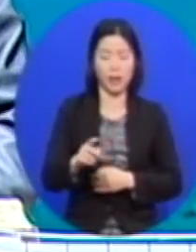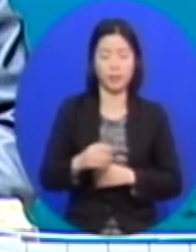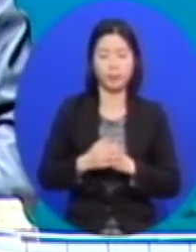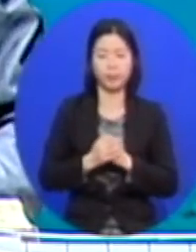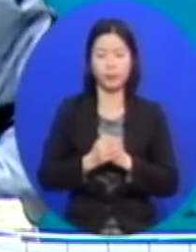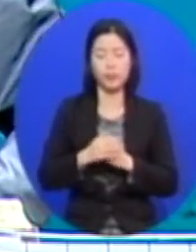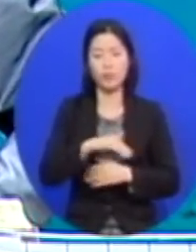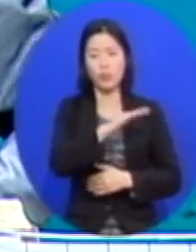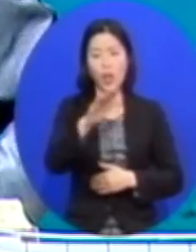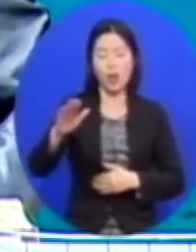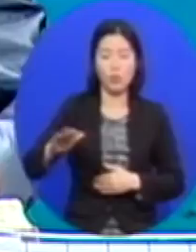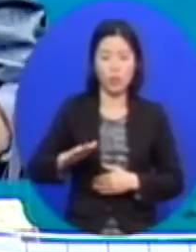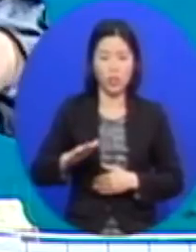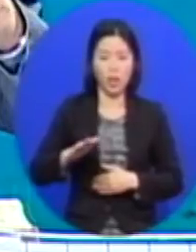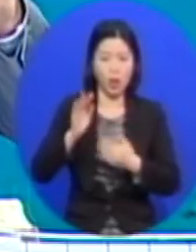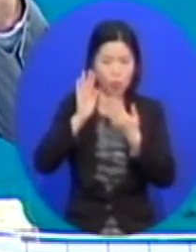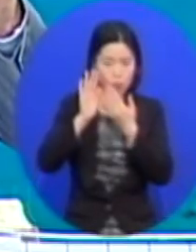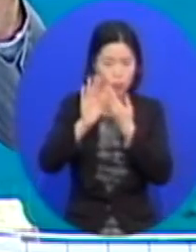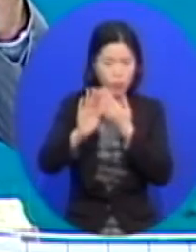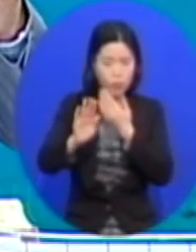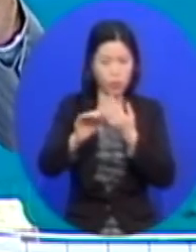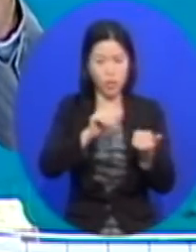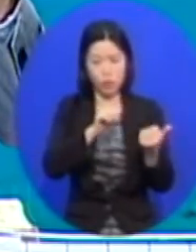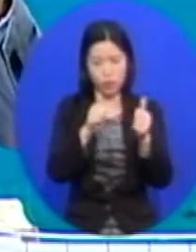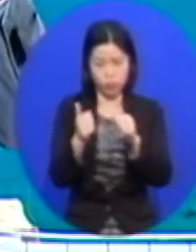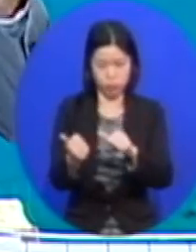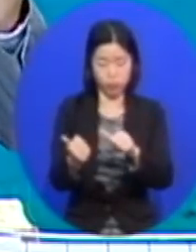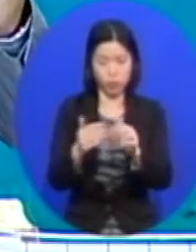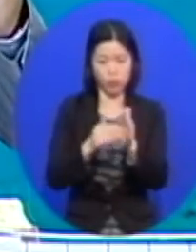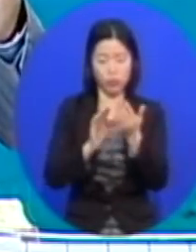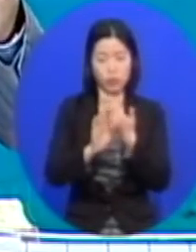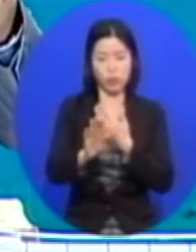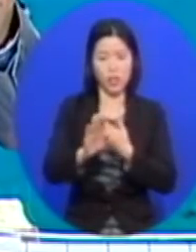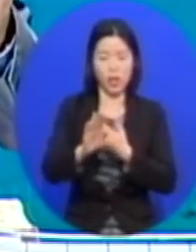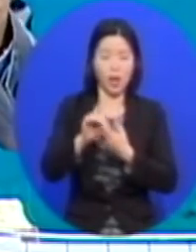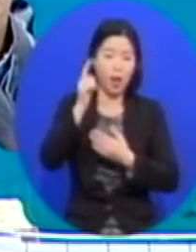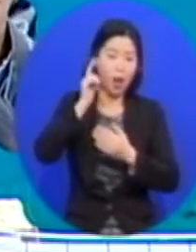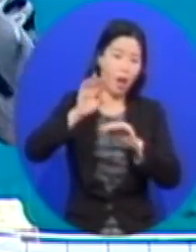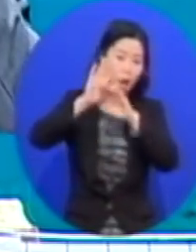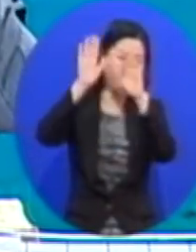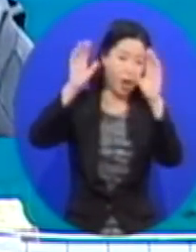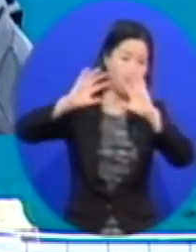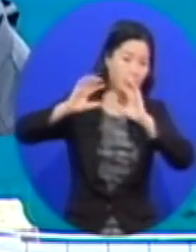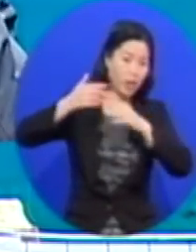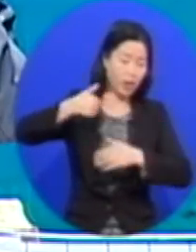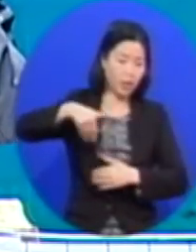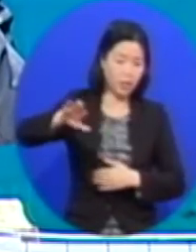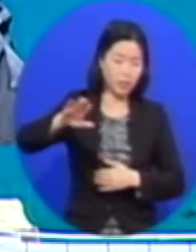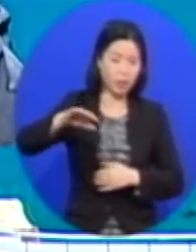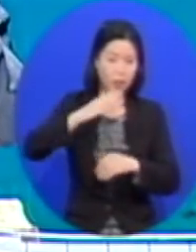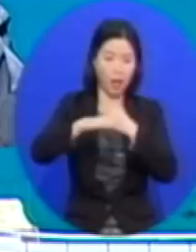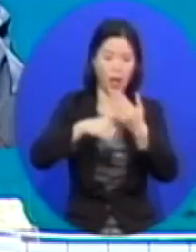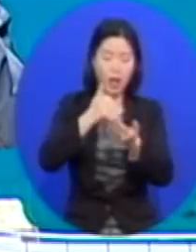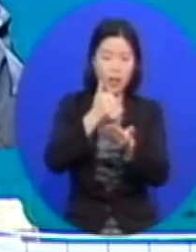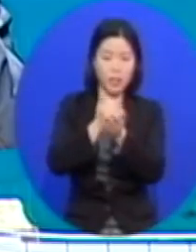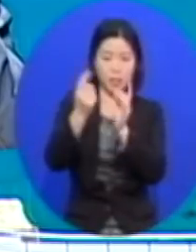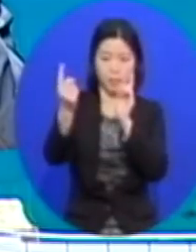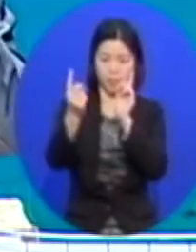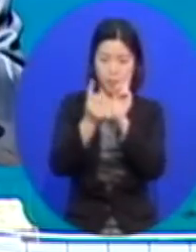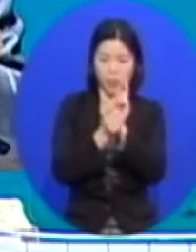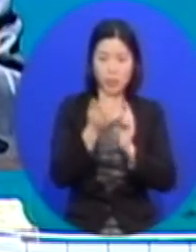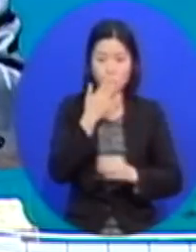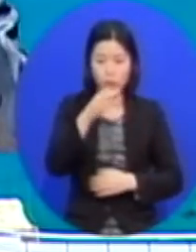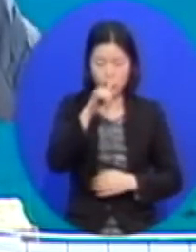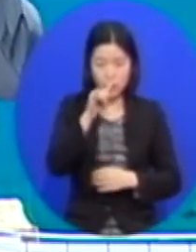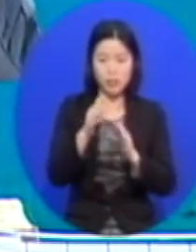우리가 나중에 죽어서 정말 천국에 가서 하나님을 뵐 수 있는 사람은